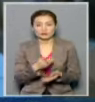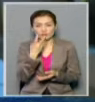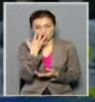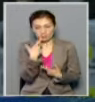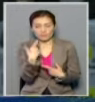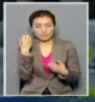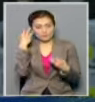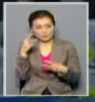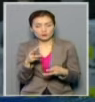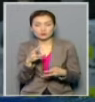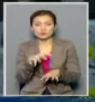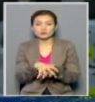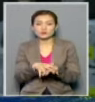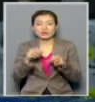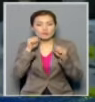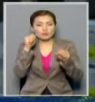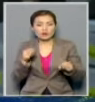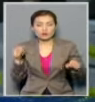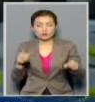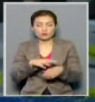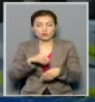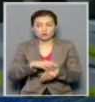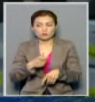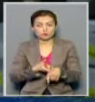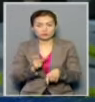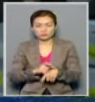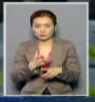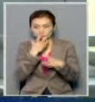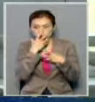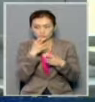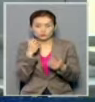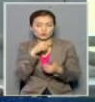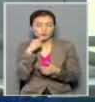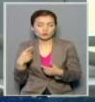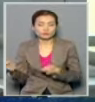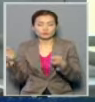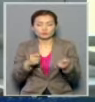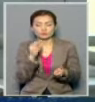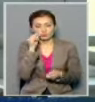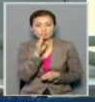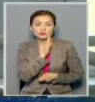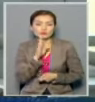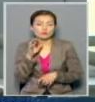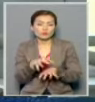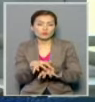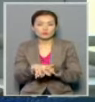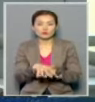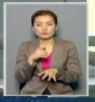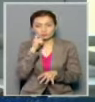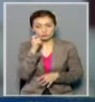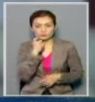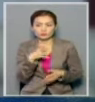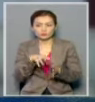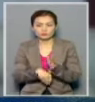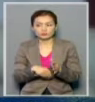әр алуан. Қой жүнінен жасалған тауар қатты суыққа да өте шыдамды. Көрші елден әкелінген ерлер мен әйелдер аяқ киімінің басты ерекшелігі